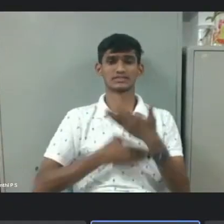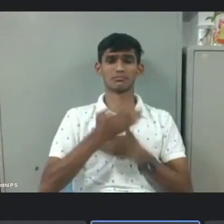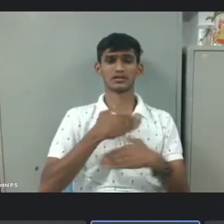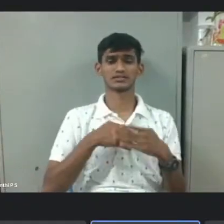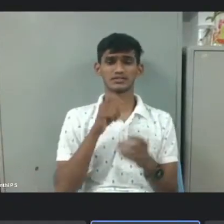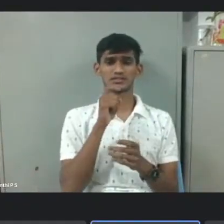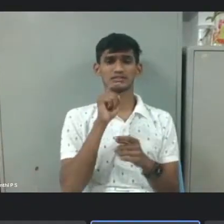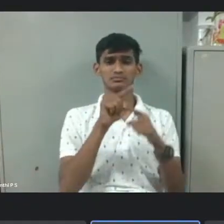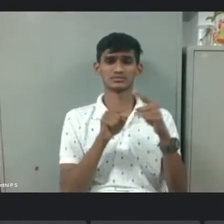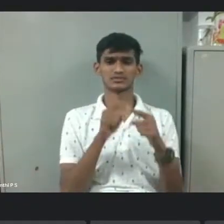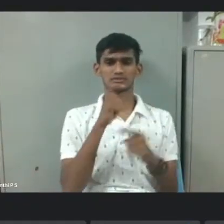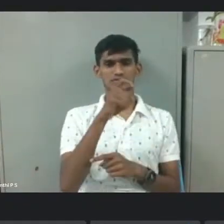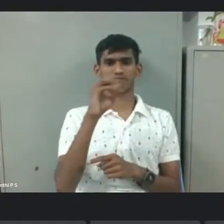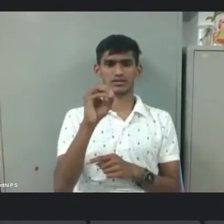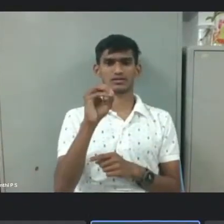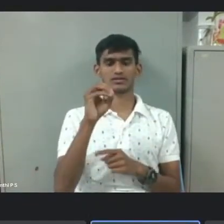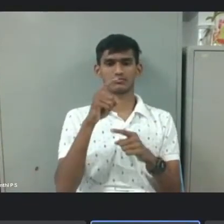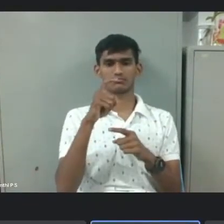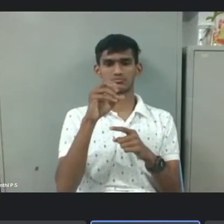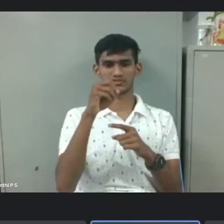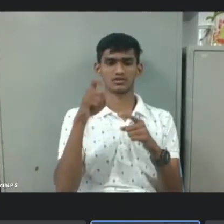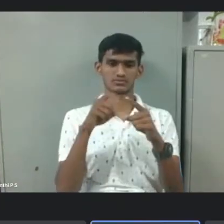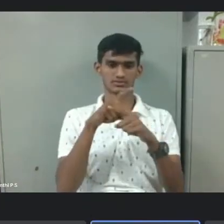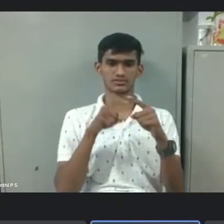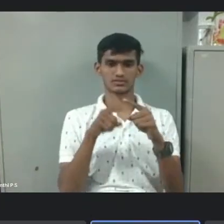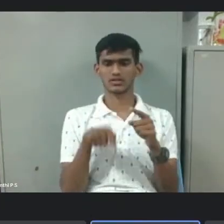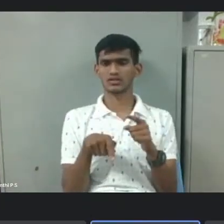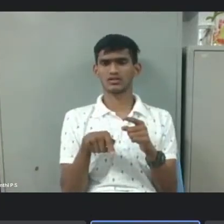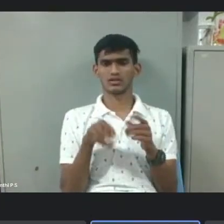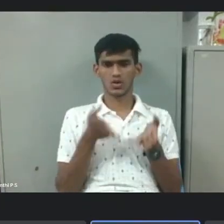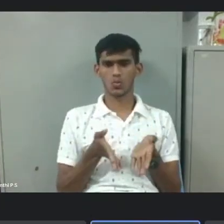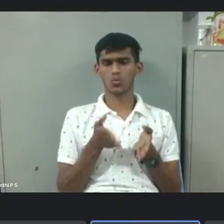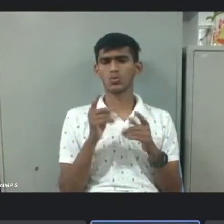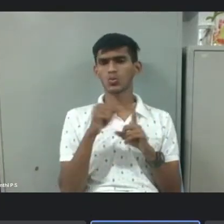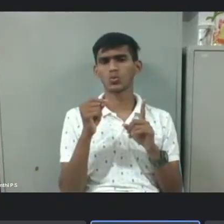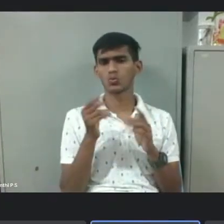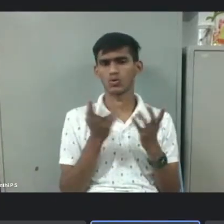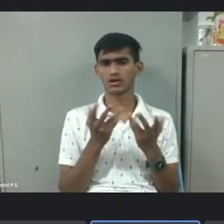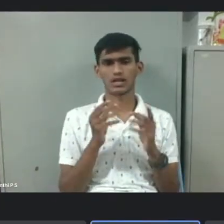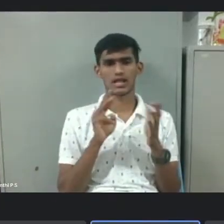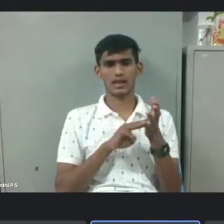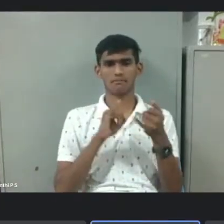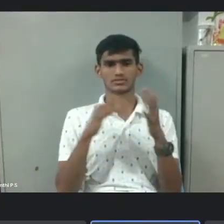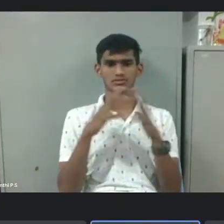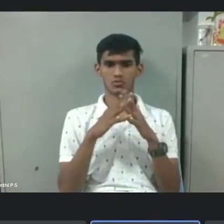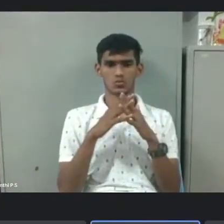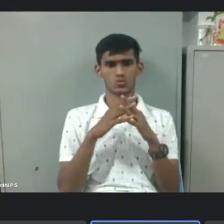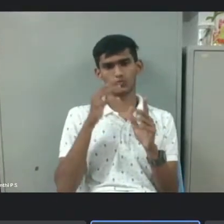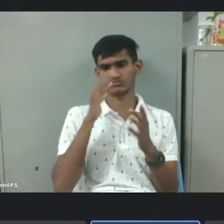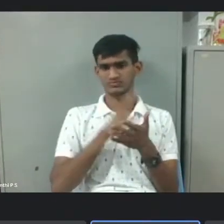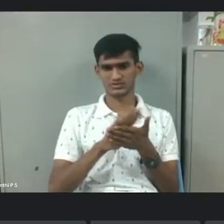75% വിഷൻ ഡിസേബിലിറ്റി ഉള്ള വ്യക്തിയാണ്. അപ്പോൾ അവൻ MSW കഴിഞ്ഞു, ഇപ്പോൾ 2 വർഷമായി.